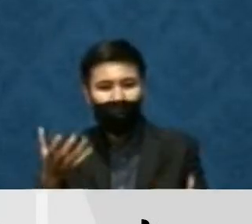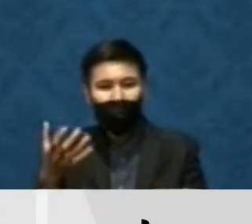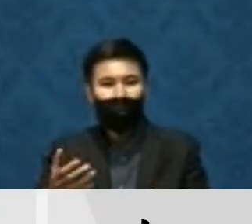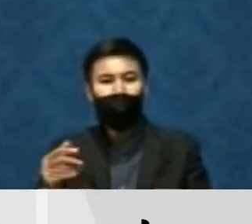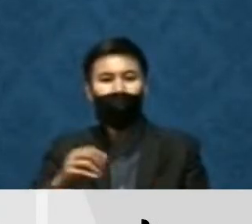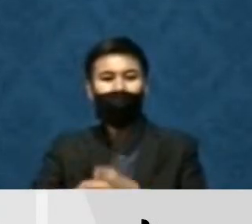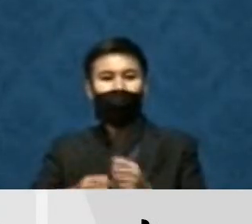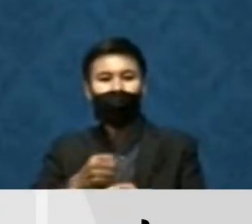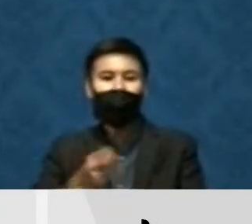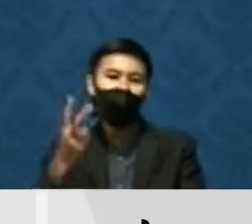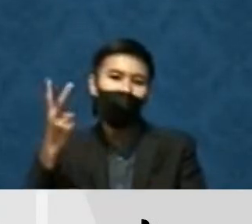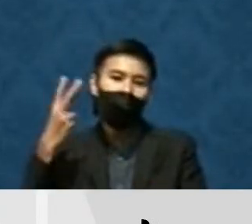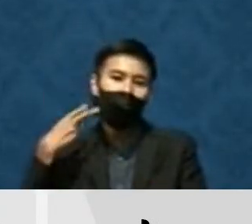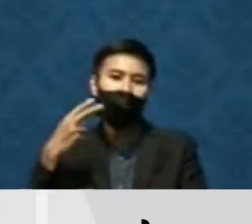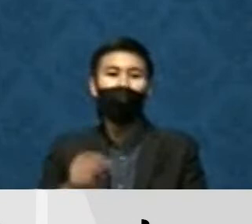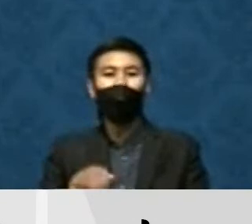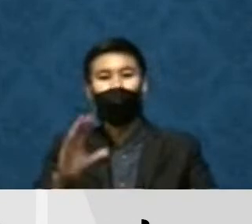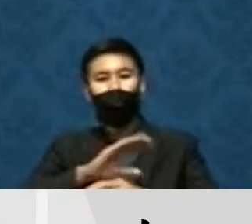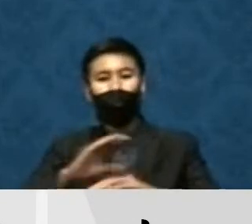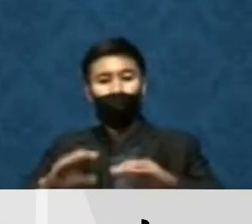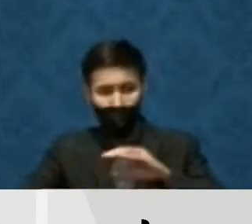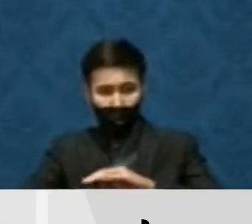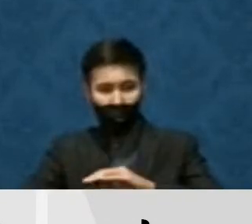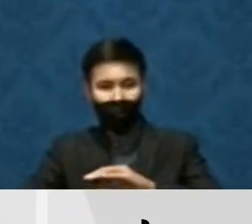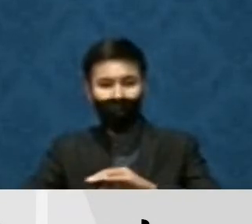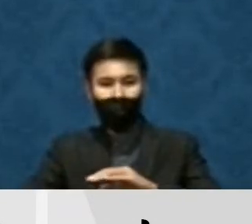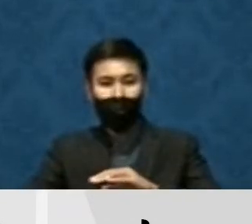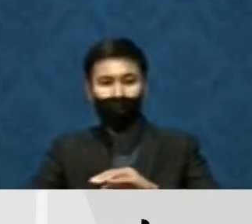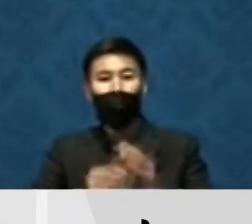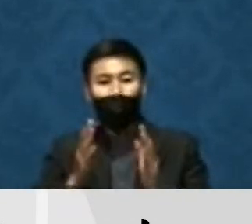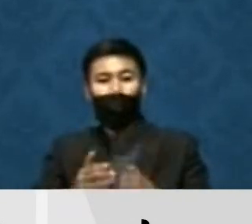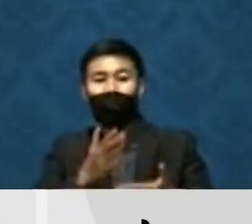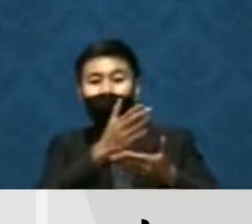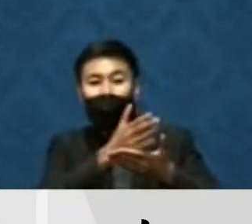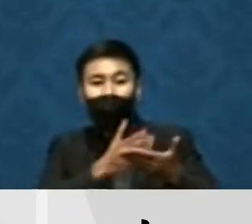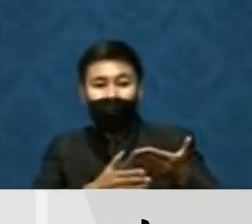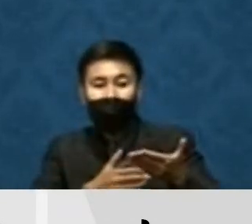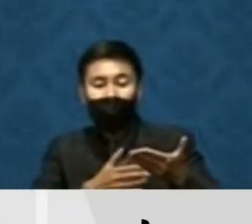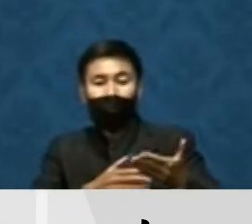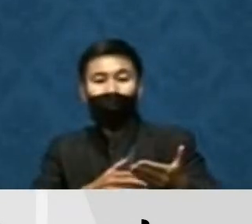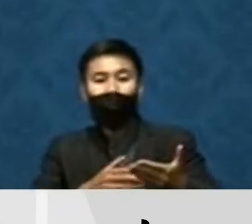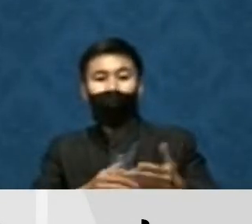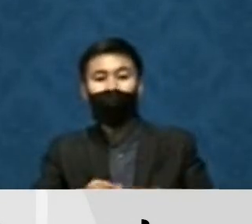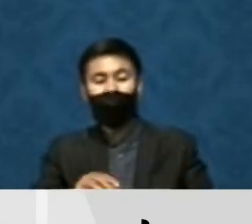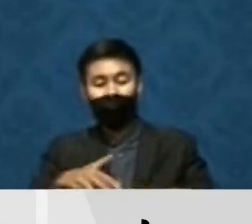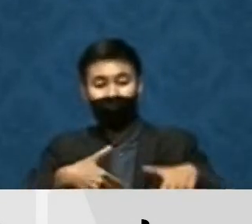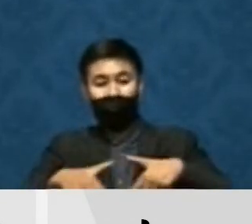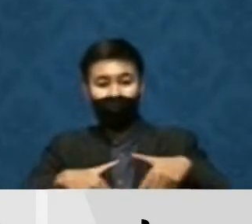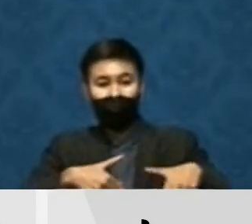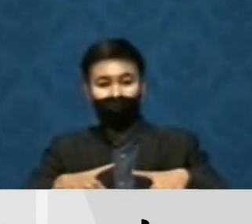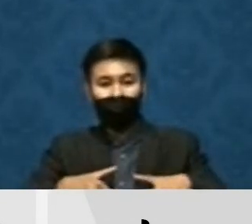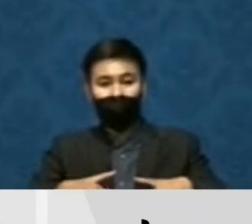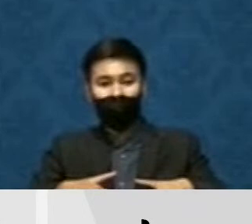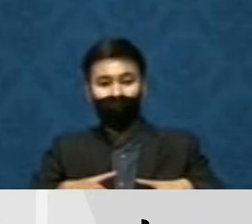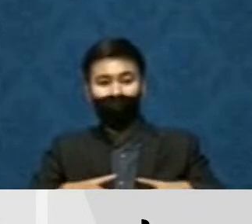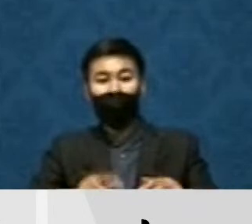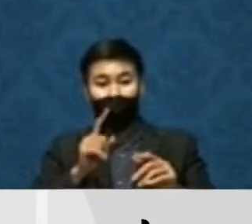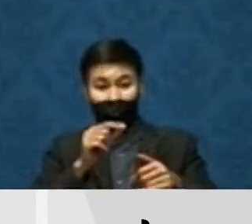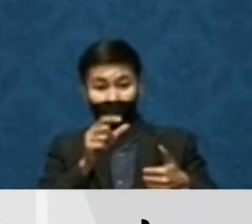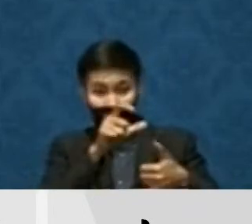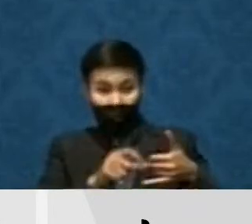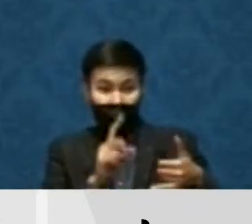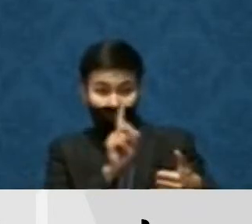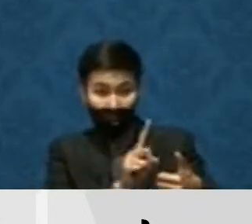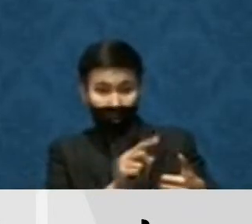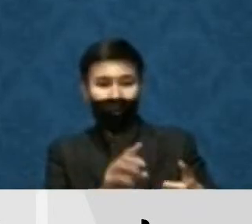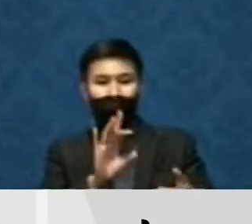ครึ่งประชาชนคนละ 800บาทลงทะเบียนกันไม่ทัน 23ล้านคนที่ได้ไปที่